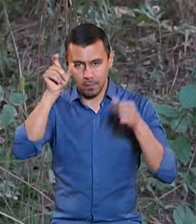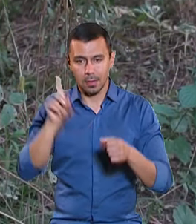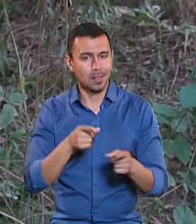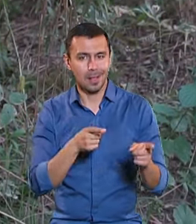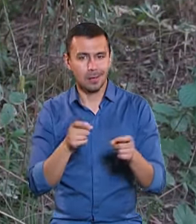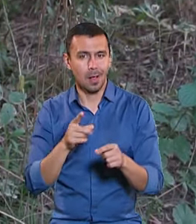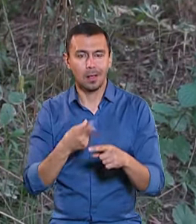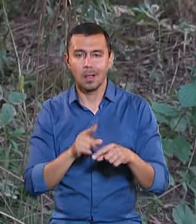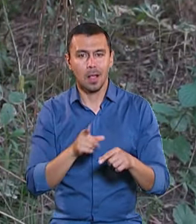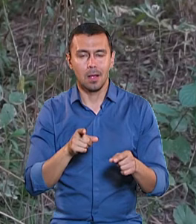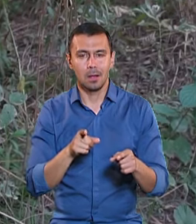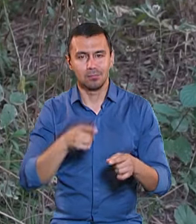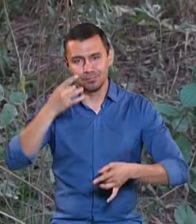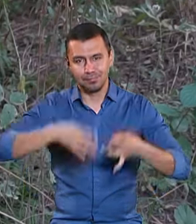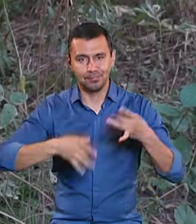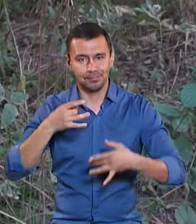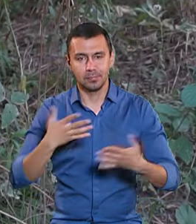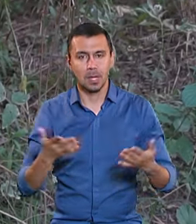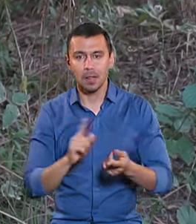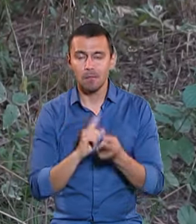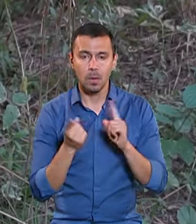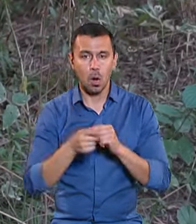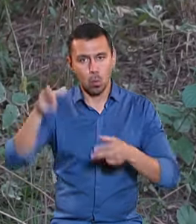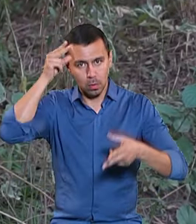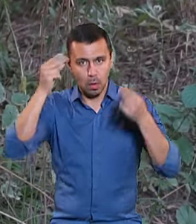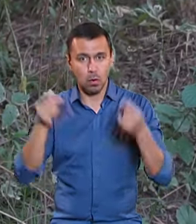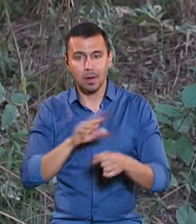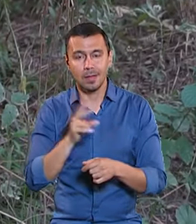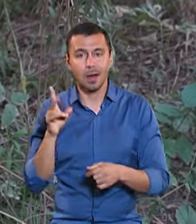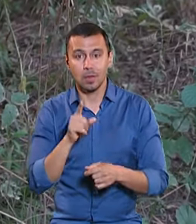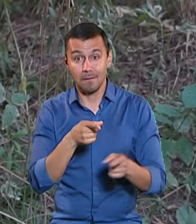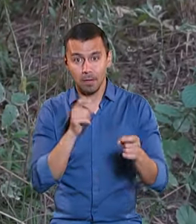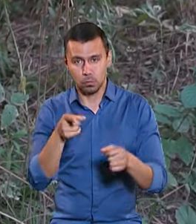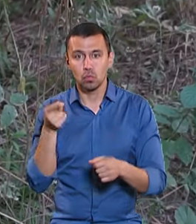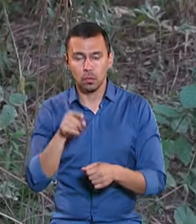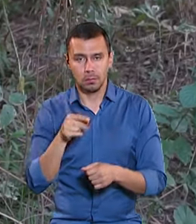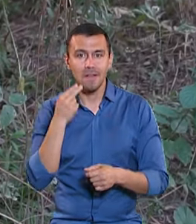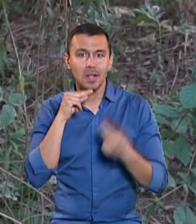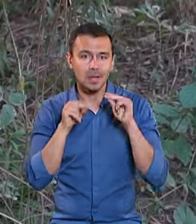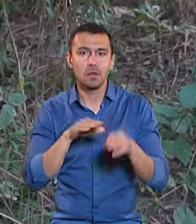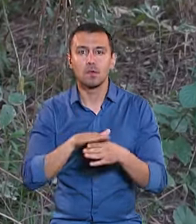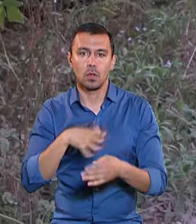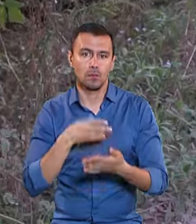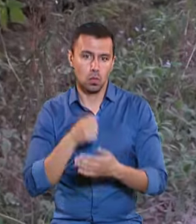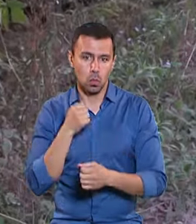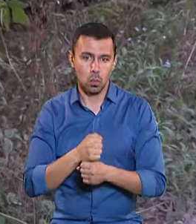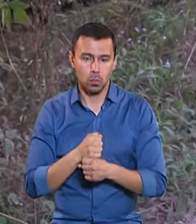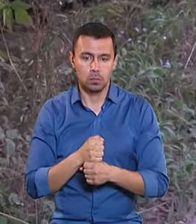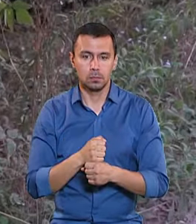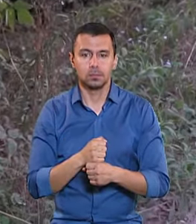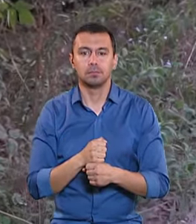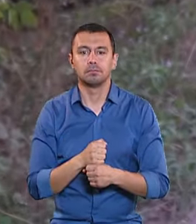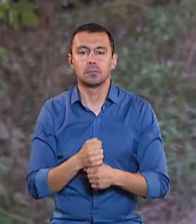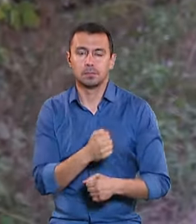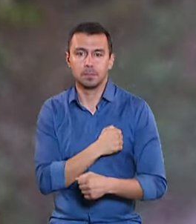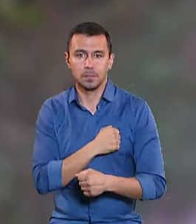стрілянина, це не пахкатня якась. Навпаки, розвідник, якщо ні разу не вистрілив, то він тоді ефективно виконав свою роботу. Боєць із